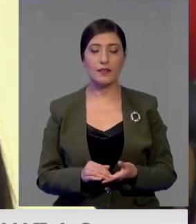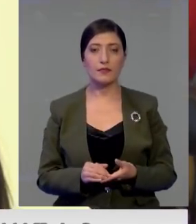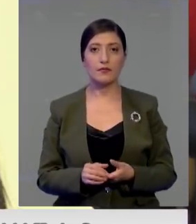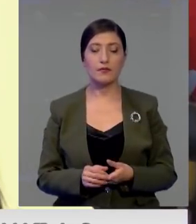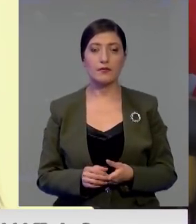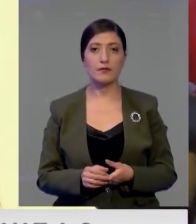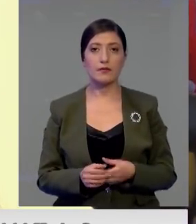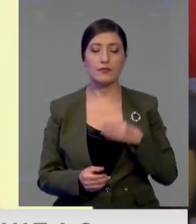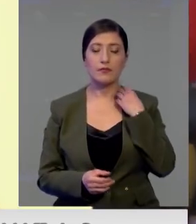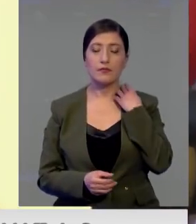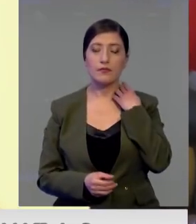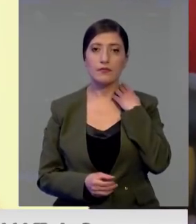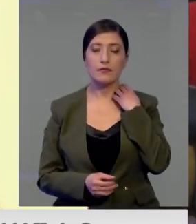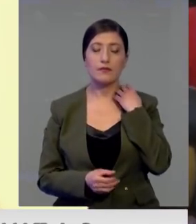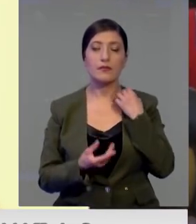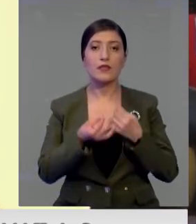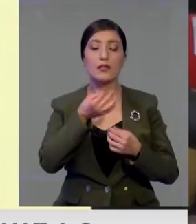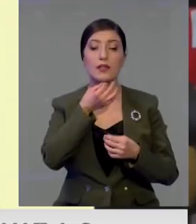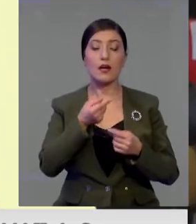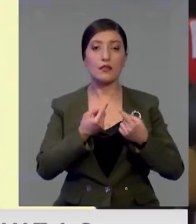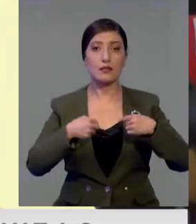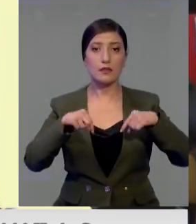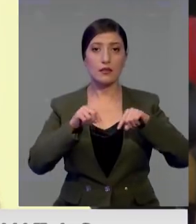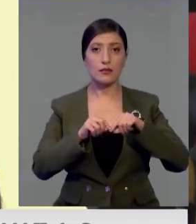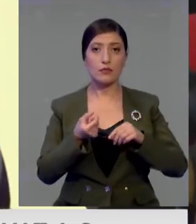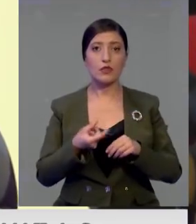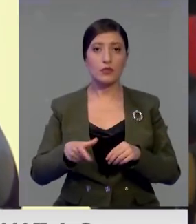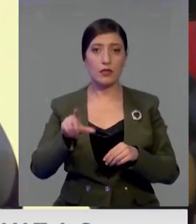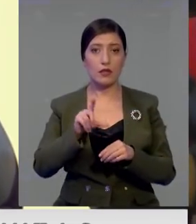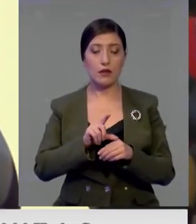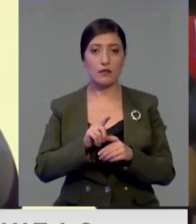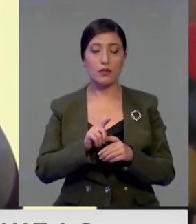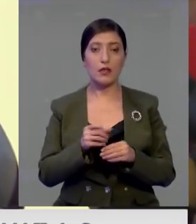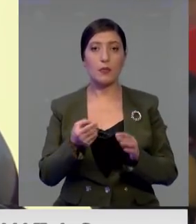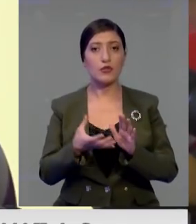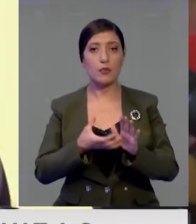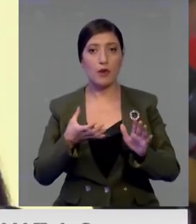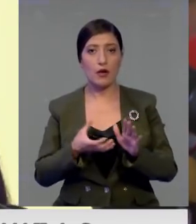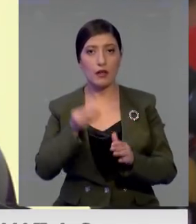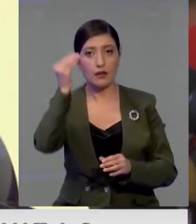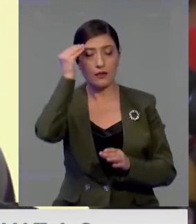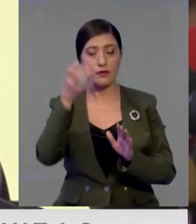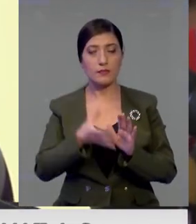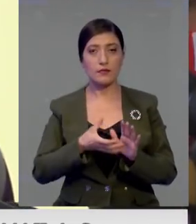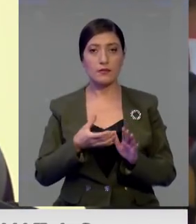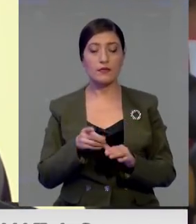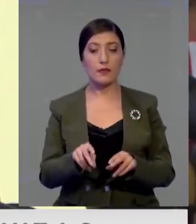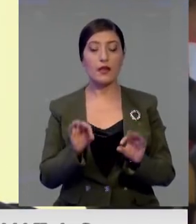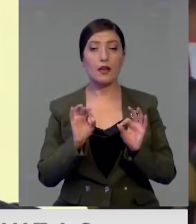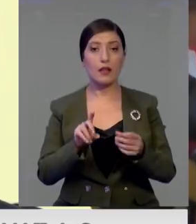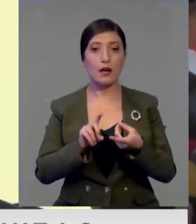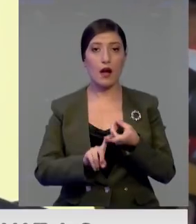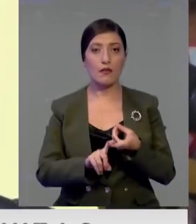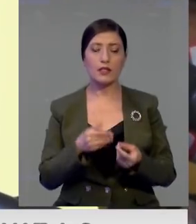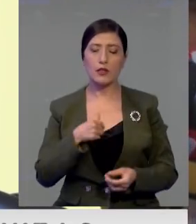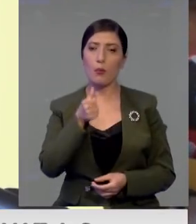Եվ ցանկացած կառույց կարելի է դարձնել մի քիչ ավելի իմաստալից, ել ավելի իմաստալից, պակաս իմաստալից, եւ այս առումով ես իհարկե